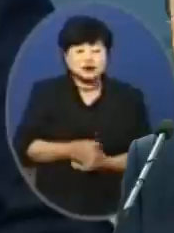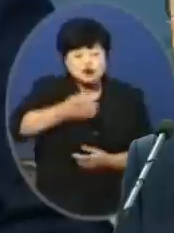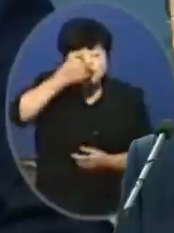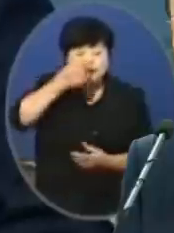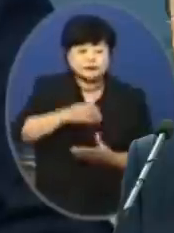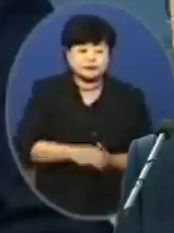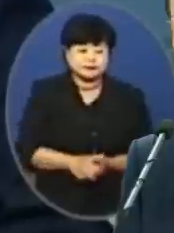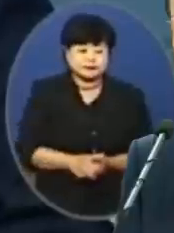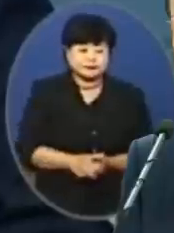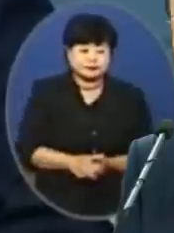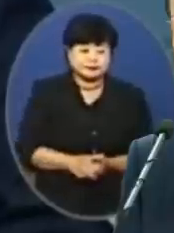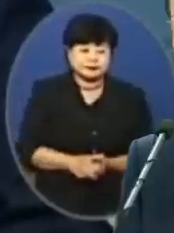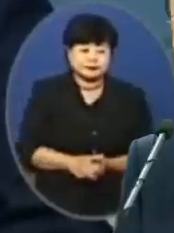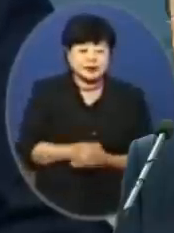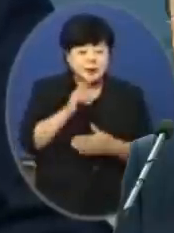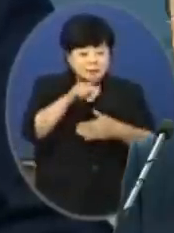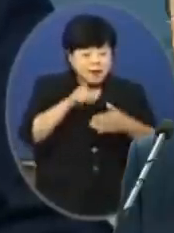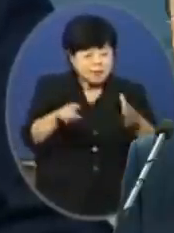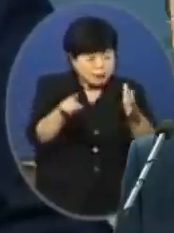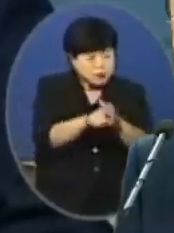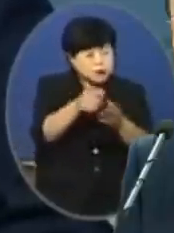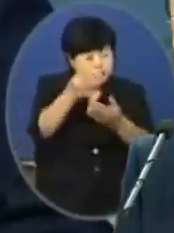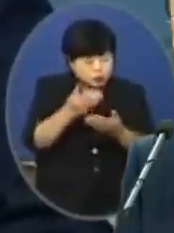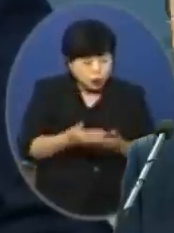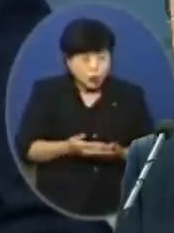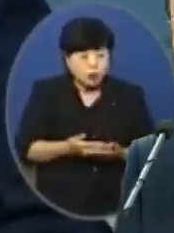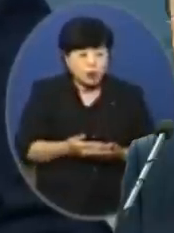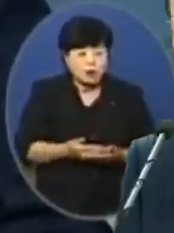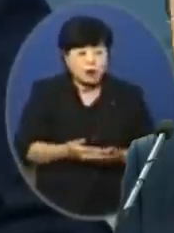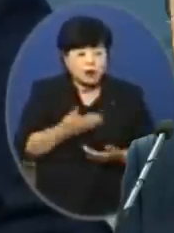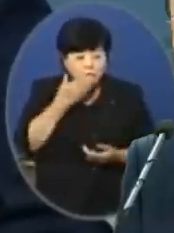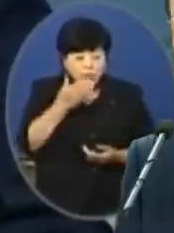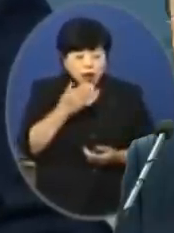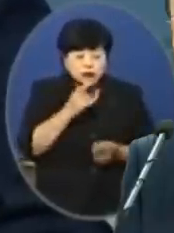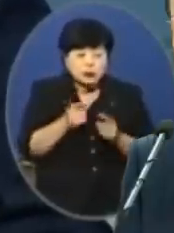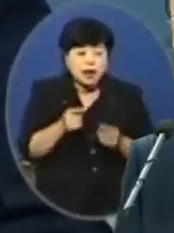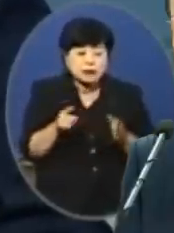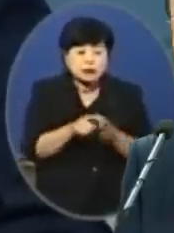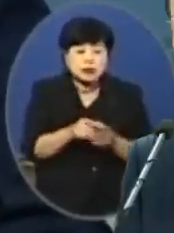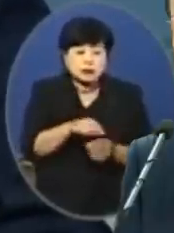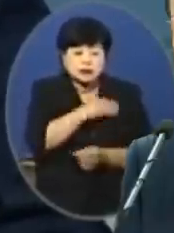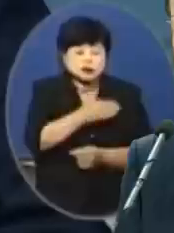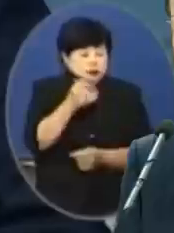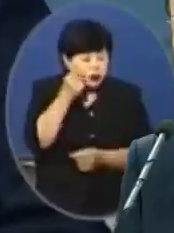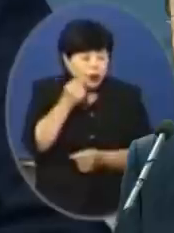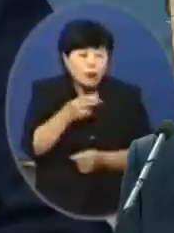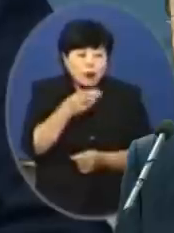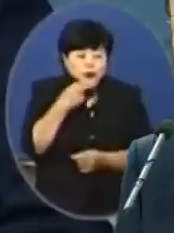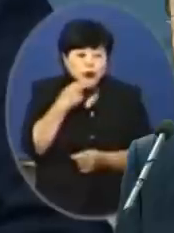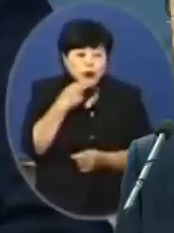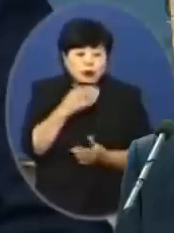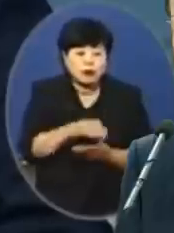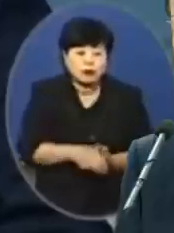꿈이 마음에 믿음을 주었었어요. 할 수 있거든요. 무슨 말이냐. 믿는 자에게 능치시험이 없다.